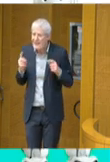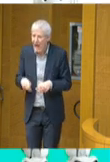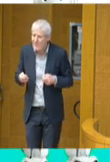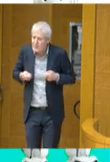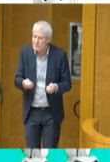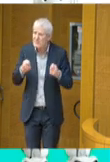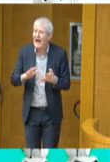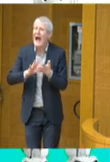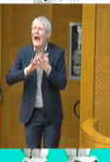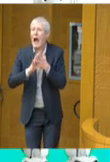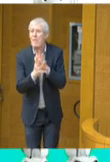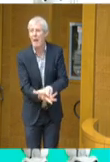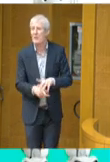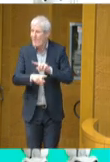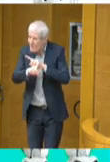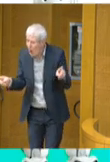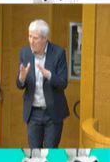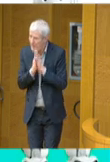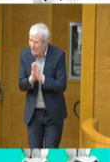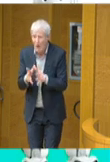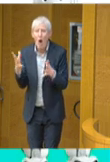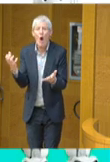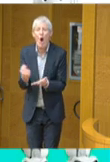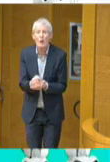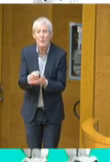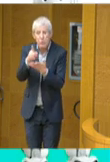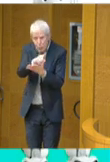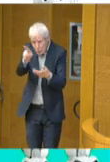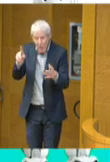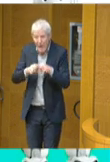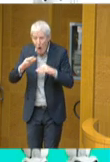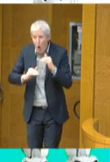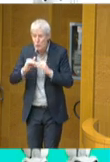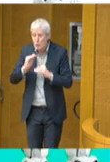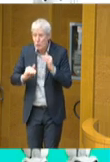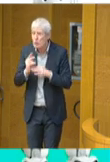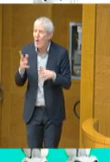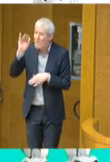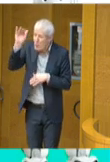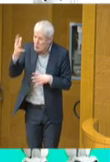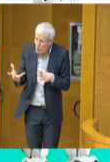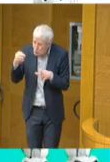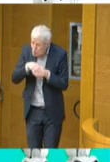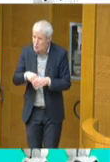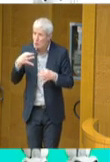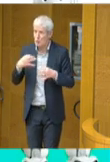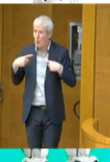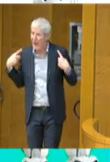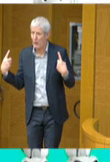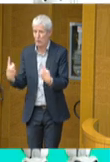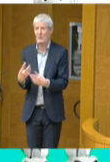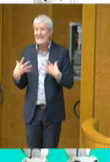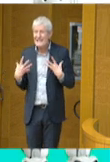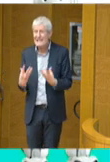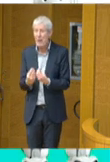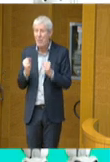del cambiamento e della trasformazione e il vostro contributo è fondamentale per la costruzione di un futuro più inclusivo e giusto per tutti.